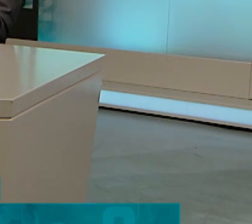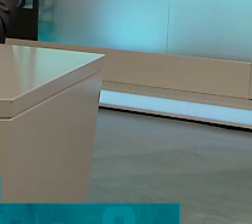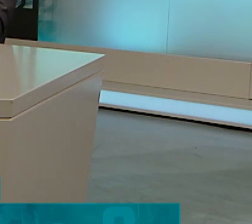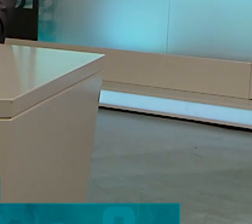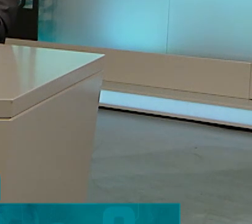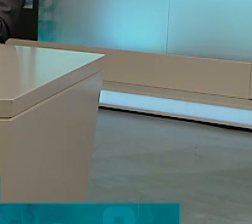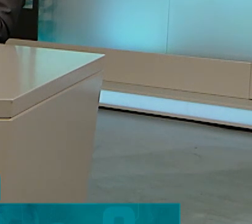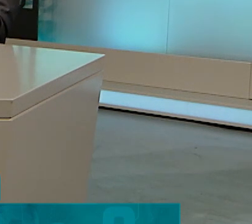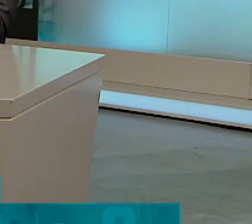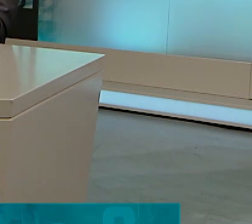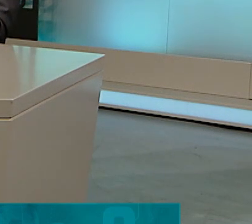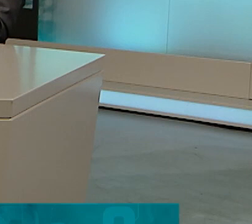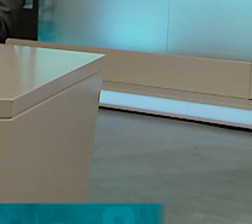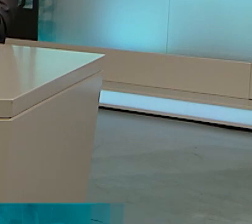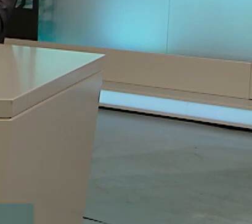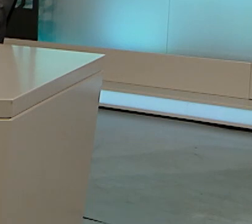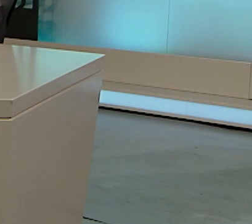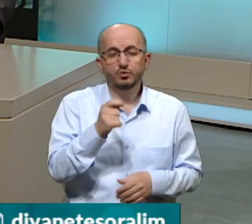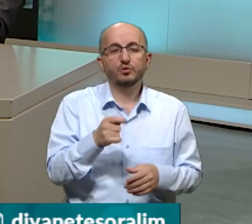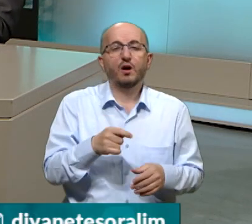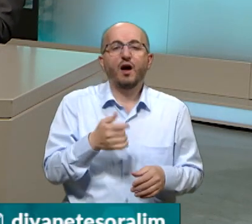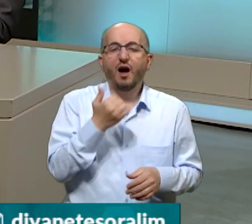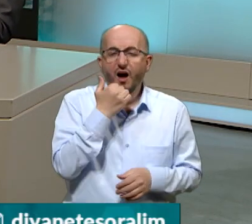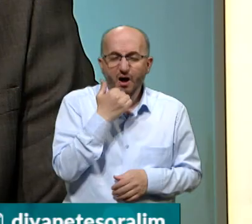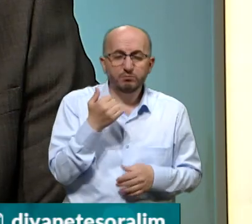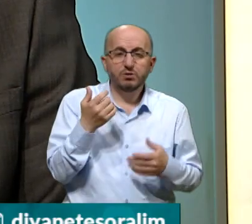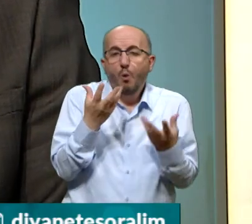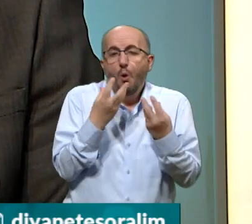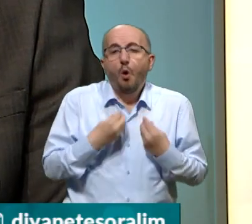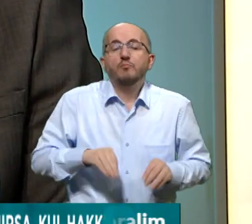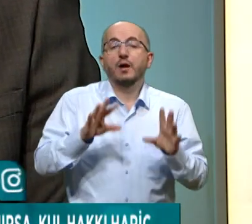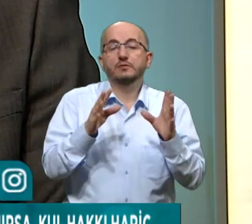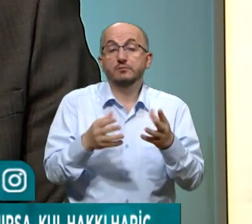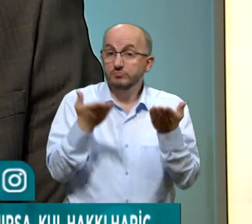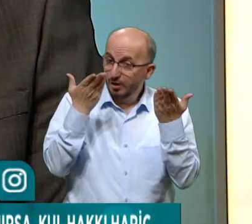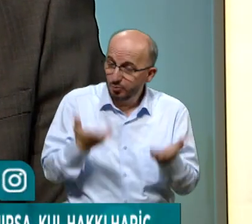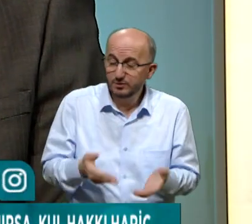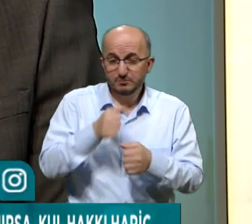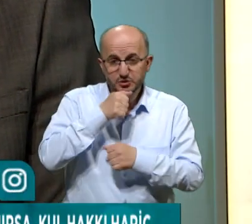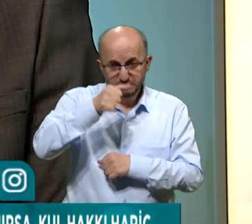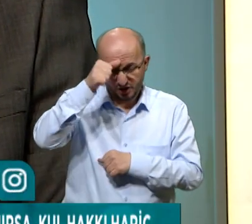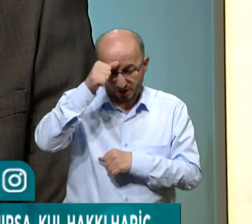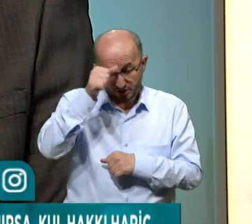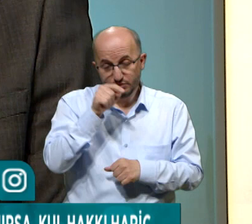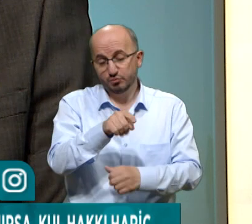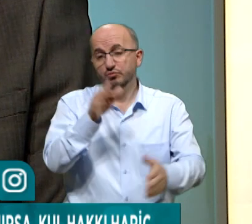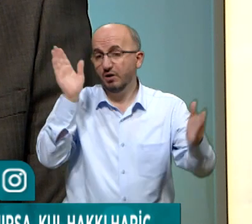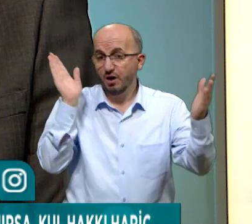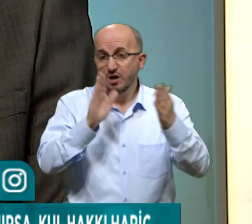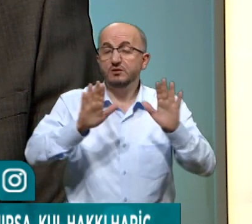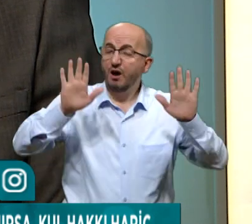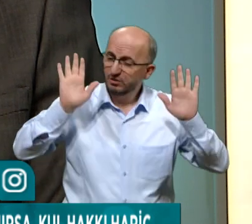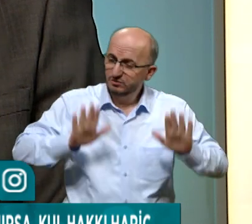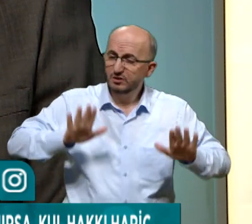içerisinde hiç kendi sözünü kötü sözünü ve müstehcen din bulunmamış olduğu makbul bir Hac Onun karşılığı